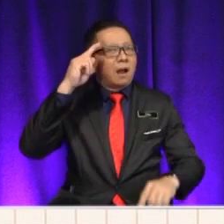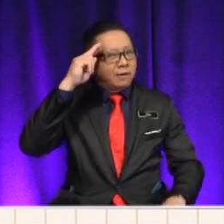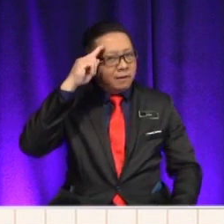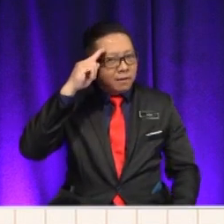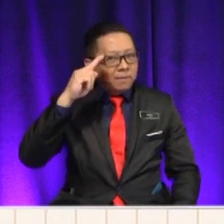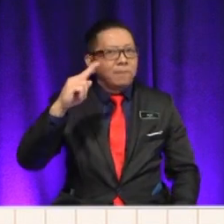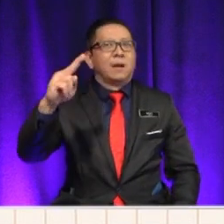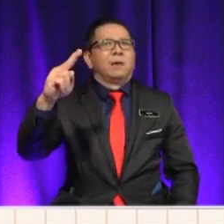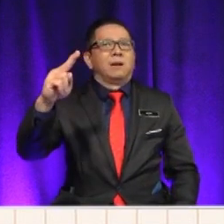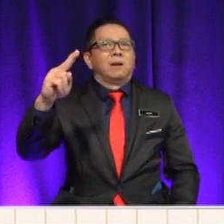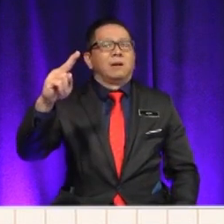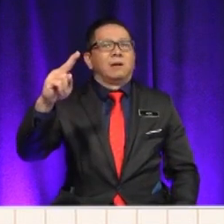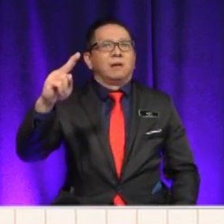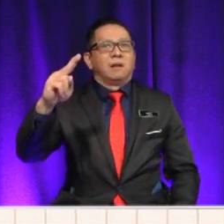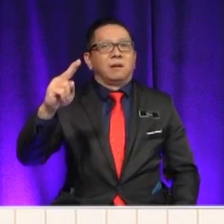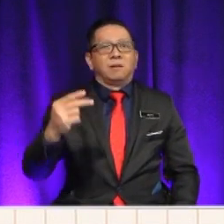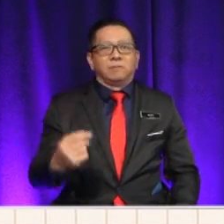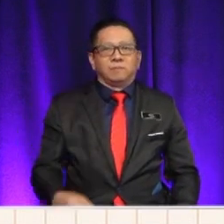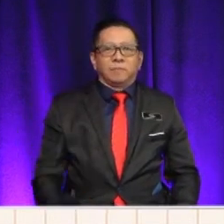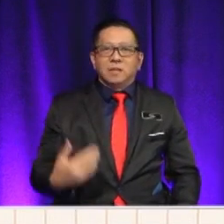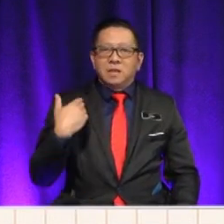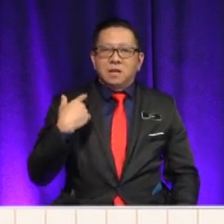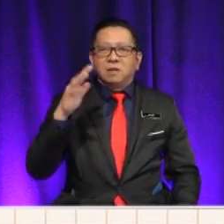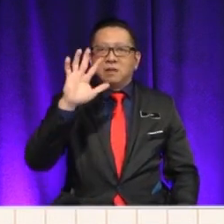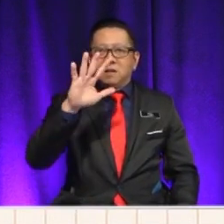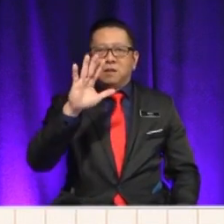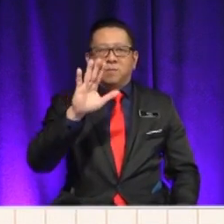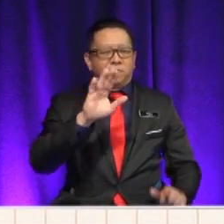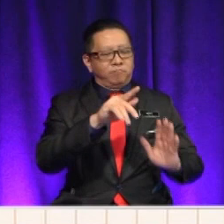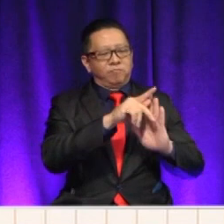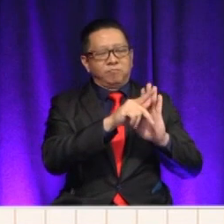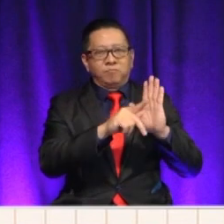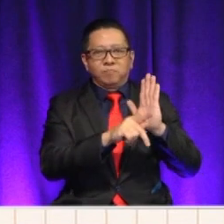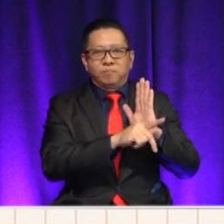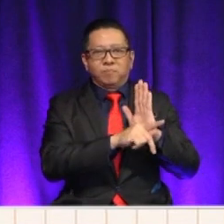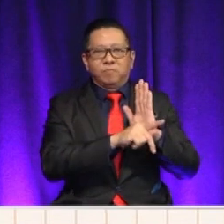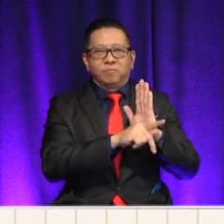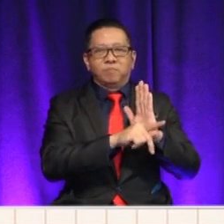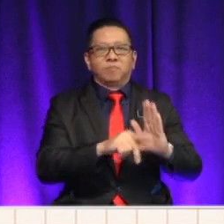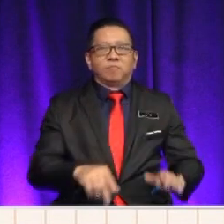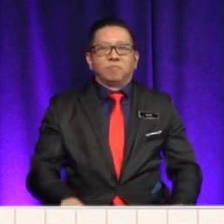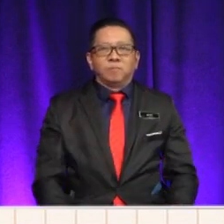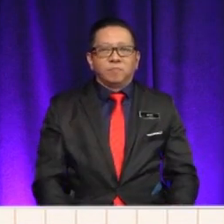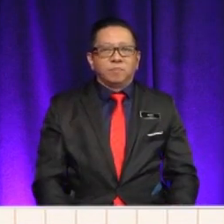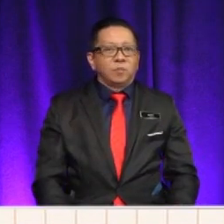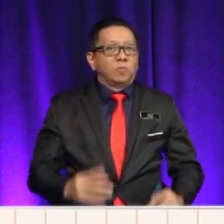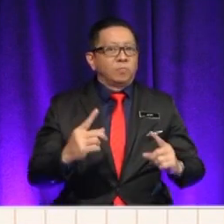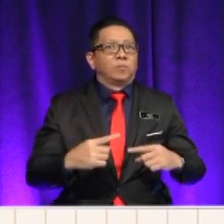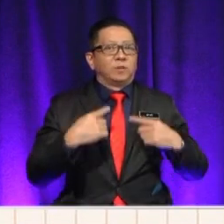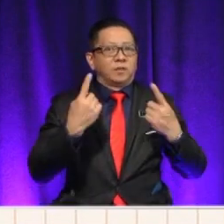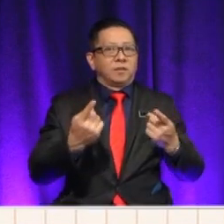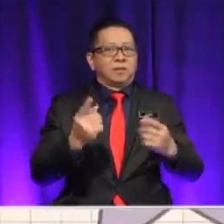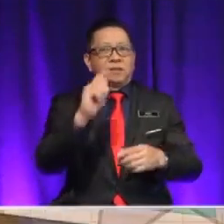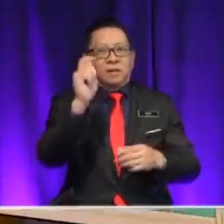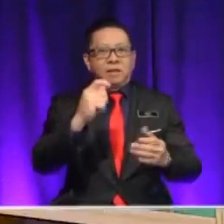jadi inilah kepentingan untuk kita amalkan prinsip-prinsip rukun negara. Okey, jadi jom kita tanya